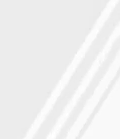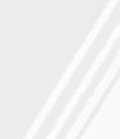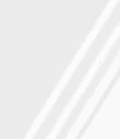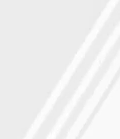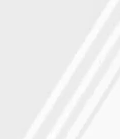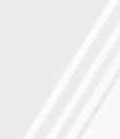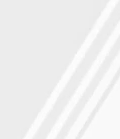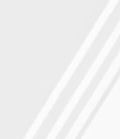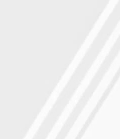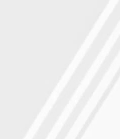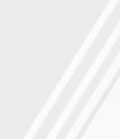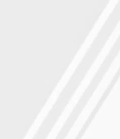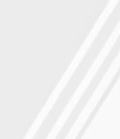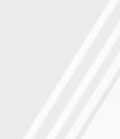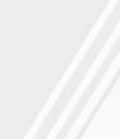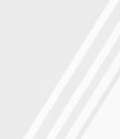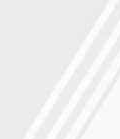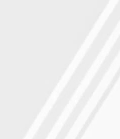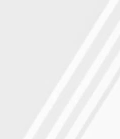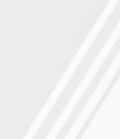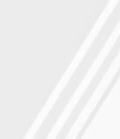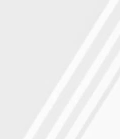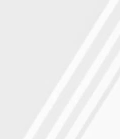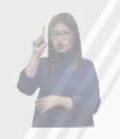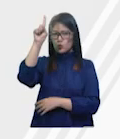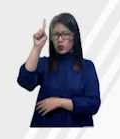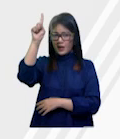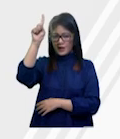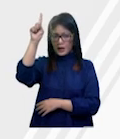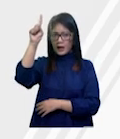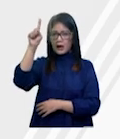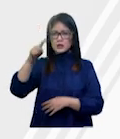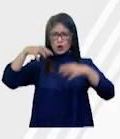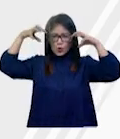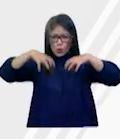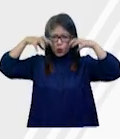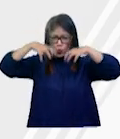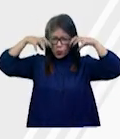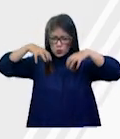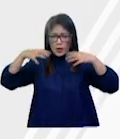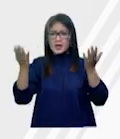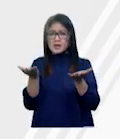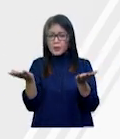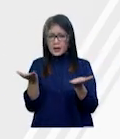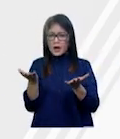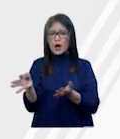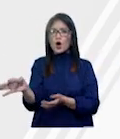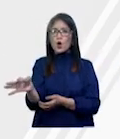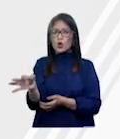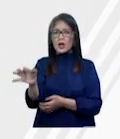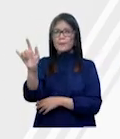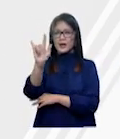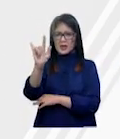ekstrim berpotensi terjadi di Kabupaten Bekasi bagian utara. Sedangkan hujan sangat lebat diprediksi terjadi di Kota Bekasi, Jakarta